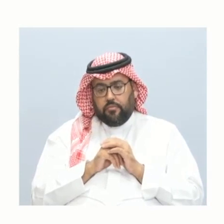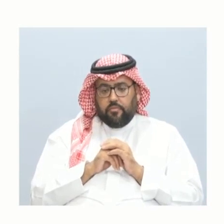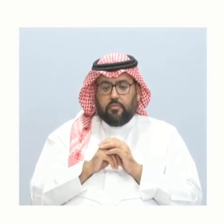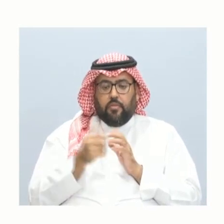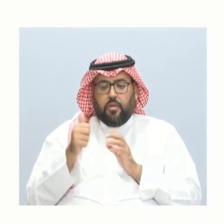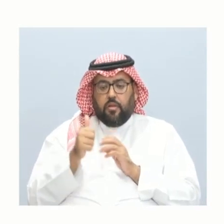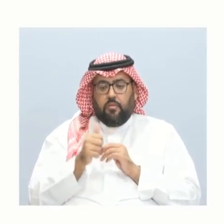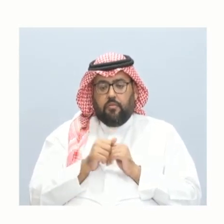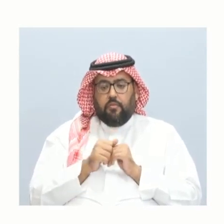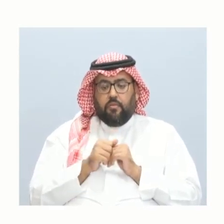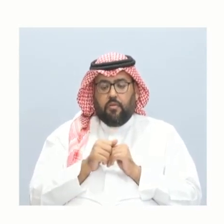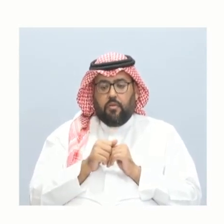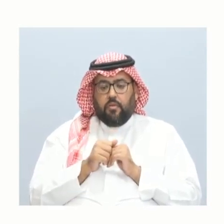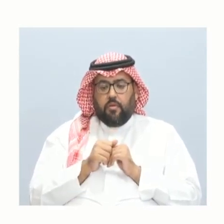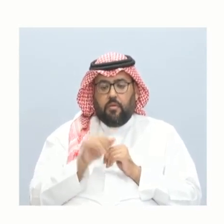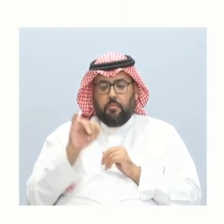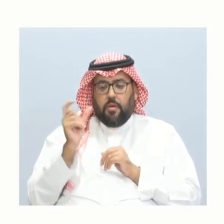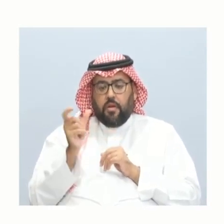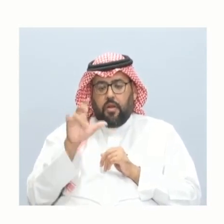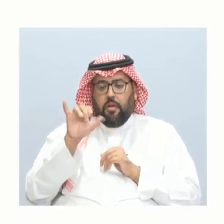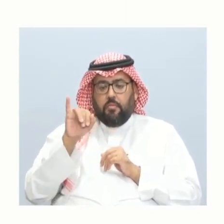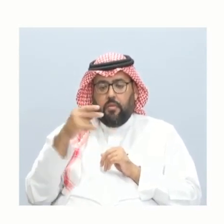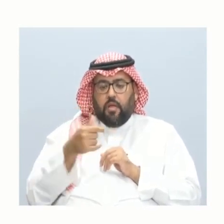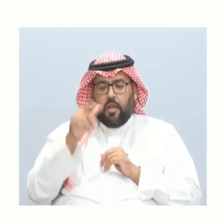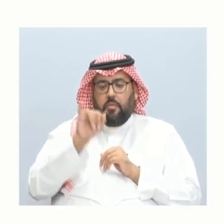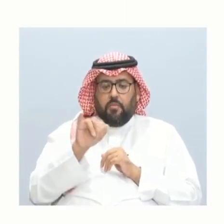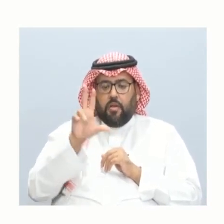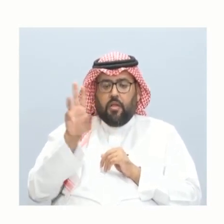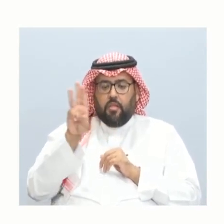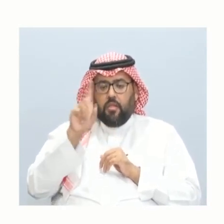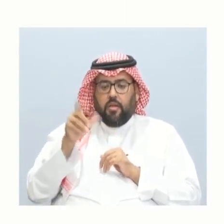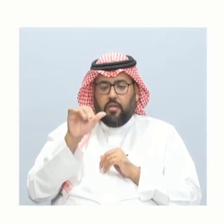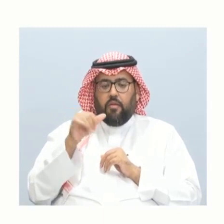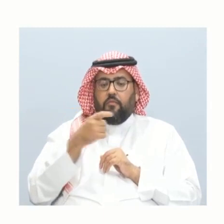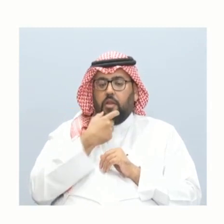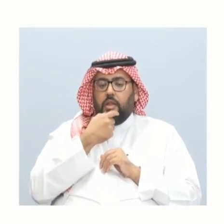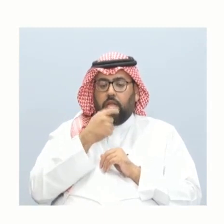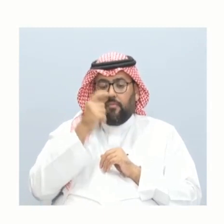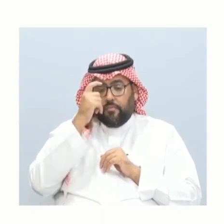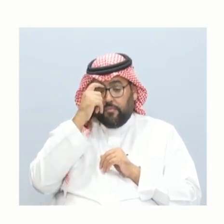الف من المعالم الاثريه في الرياض